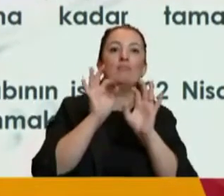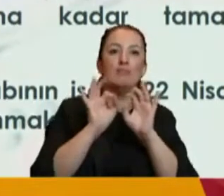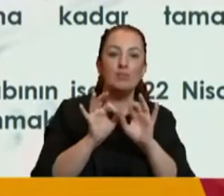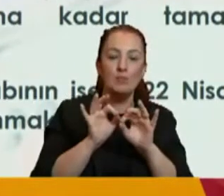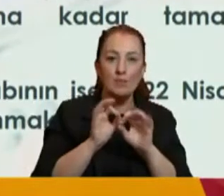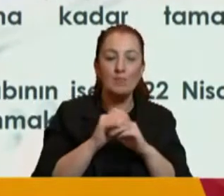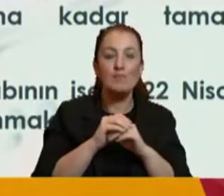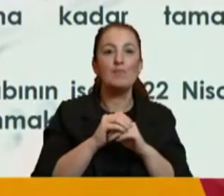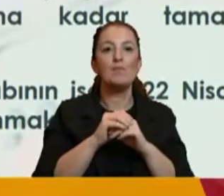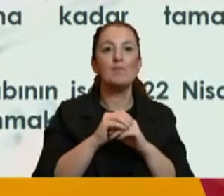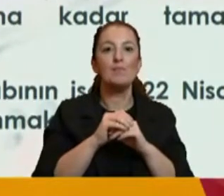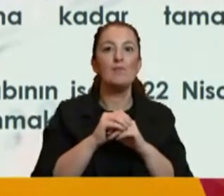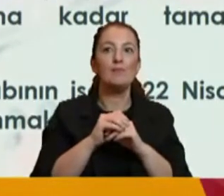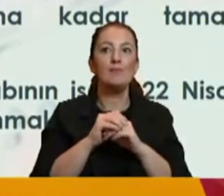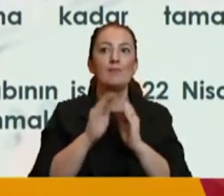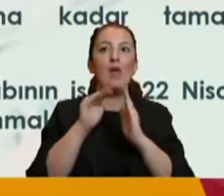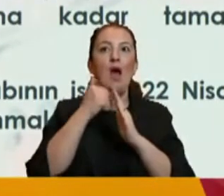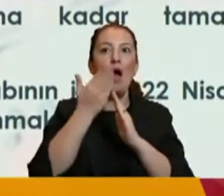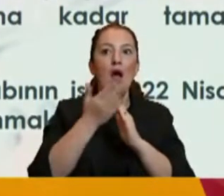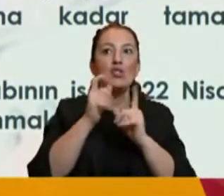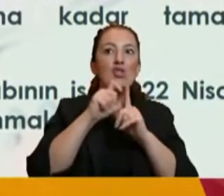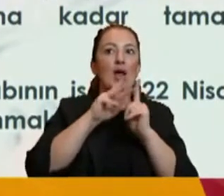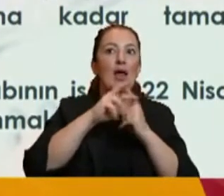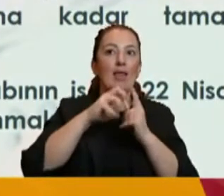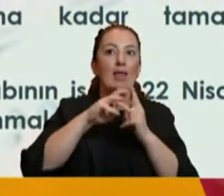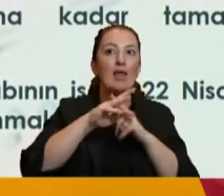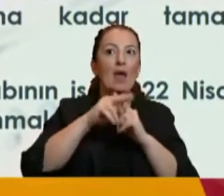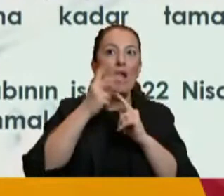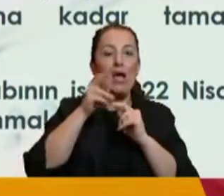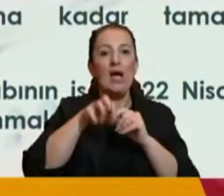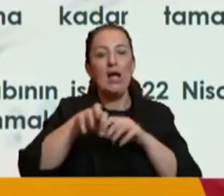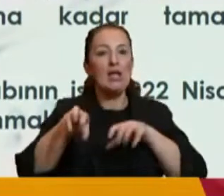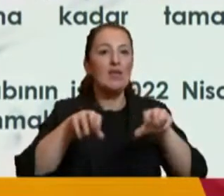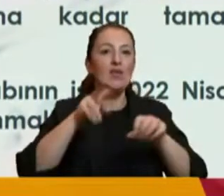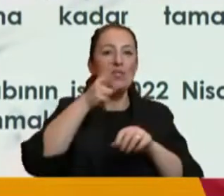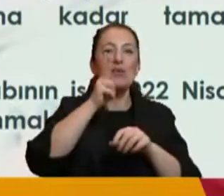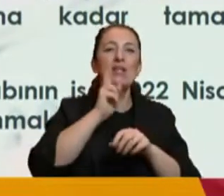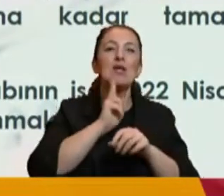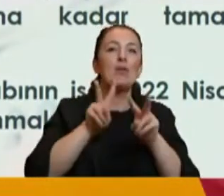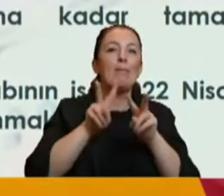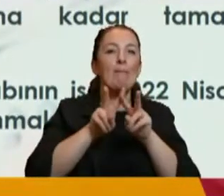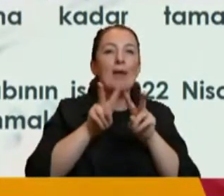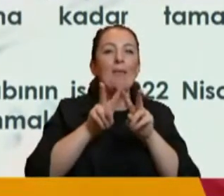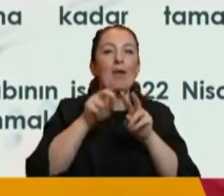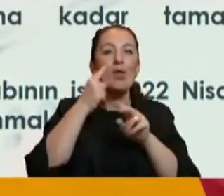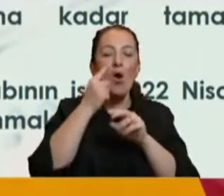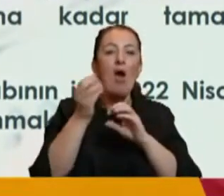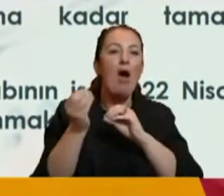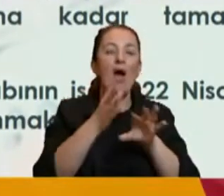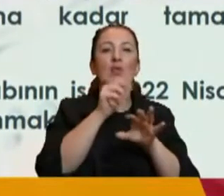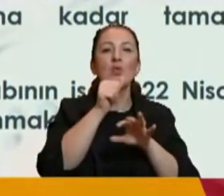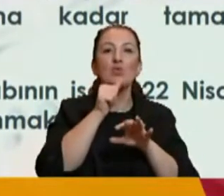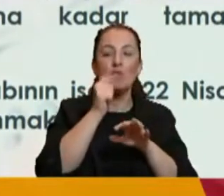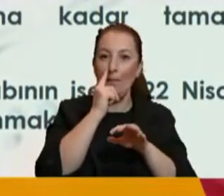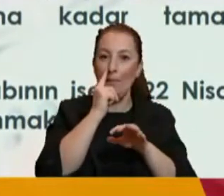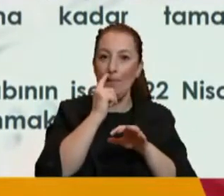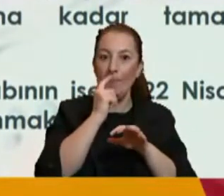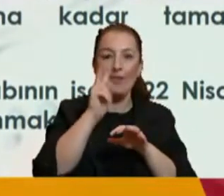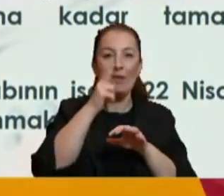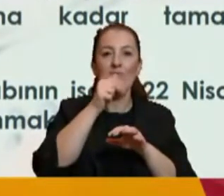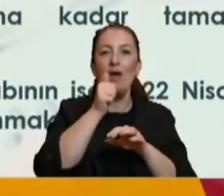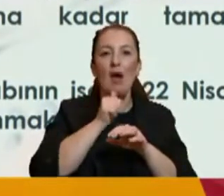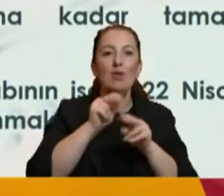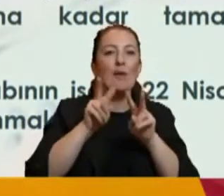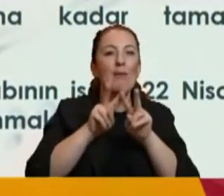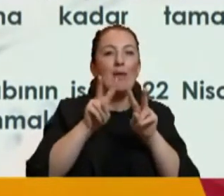ve ayrıca derenin her iki tarafına 2200 milimetrelik Atus kolektörleri 2200w 2600